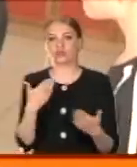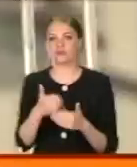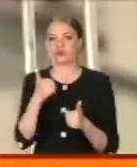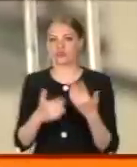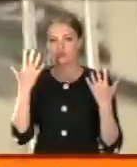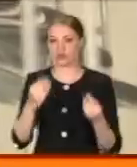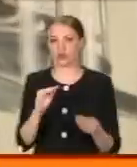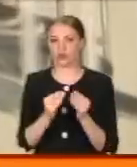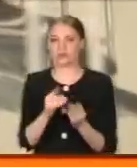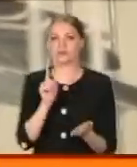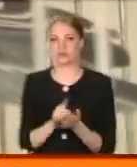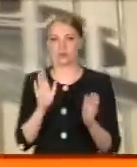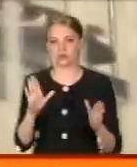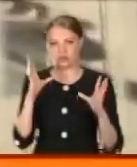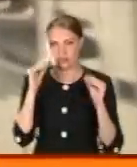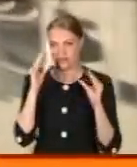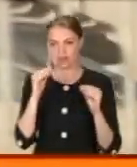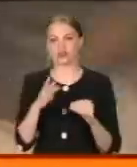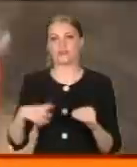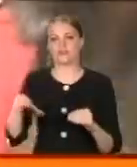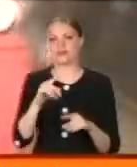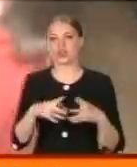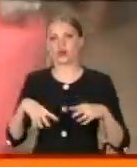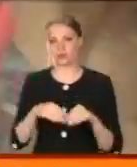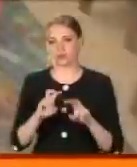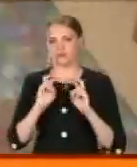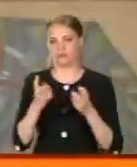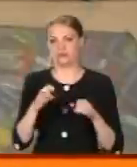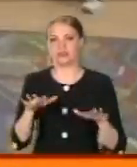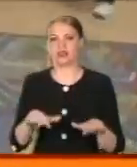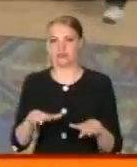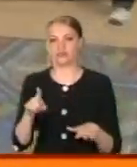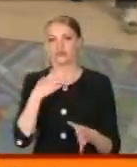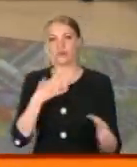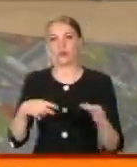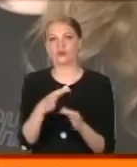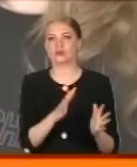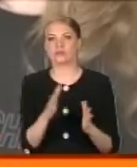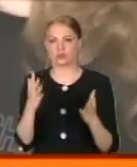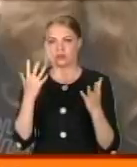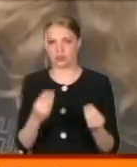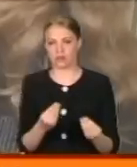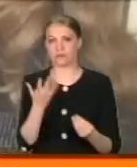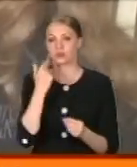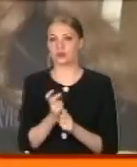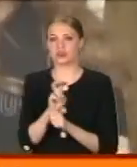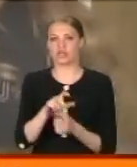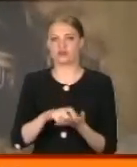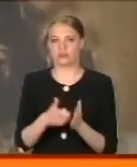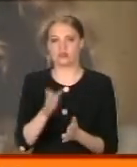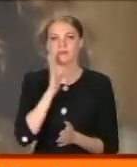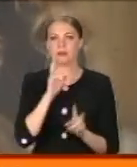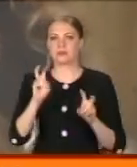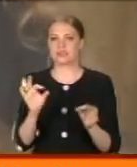щоденного клопоту вдається лише ввечері. Тоді уся родина вмощується на дивані, аби обговорити події дня. Зайдеш в кімнату, мама